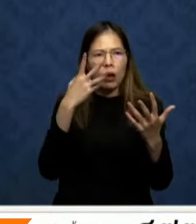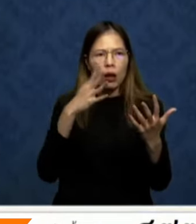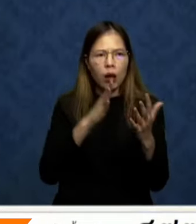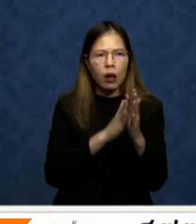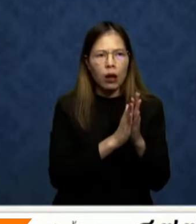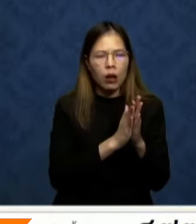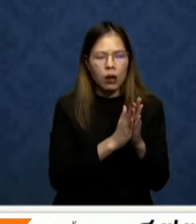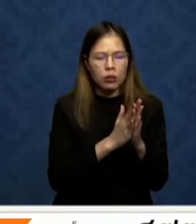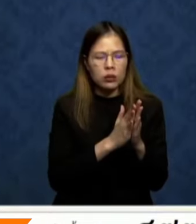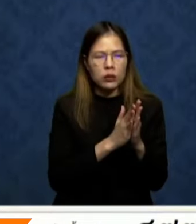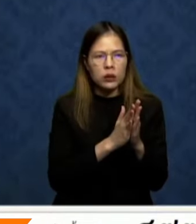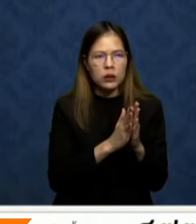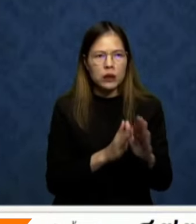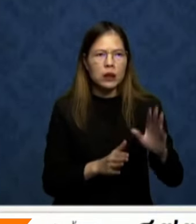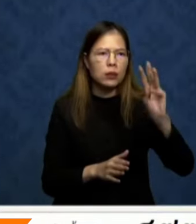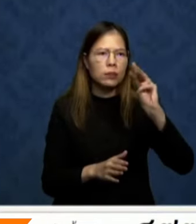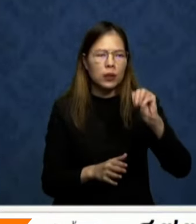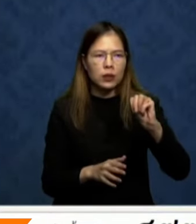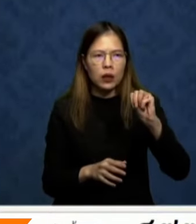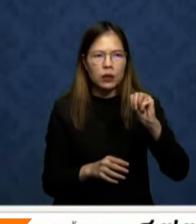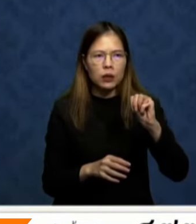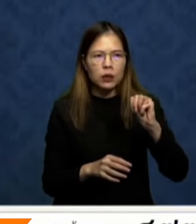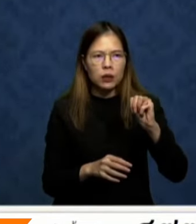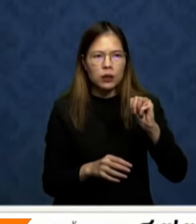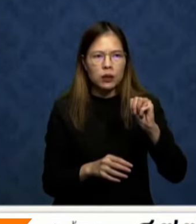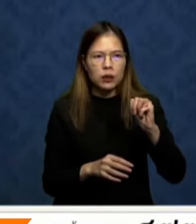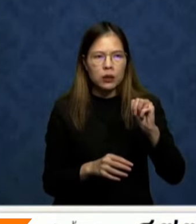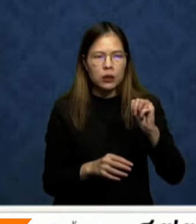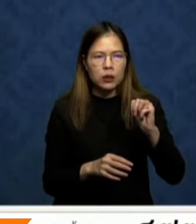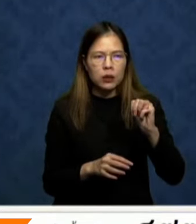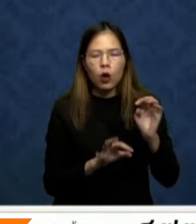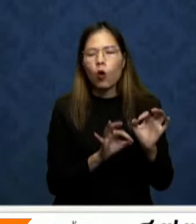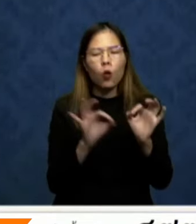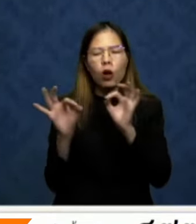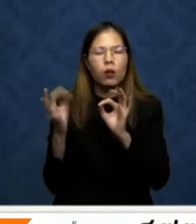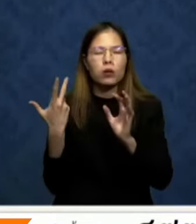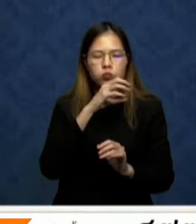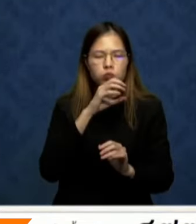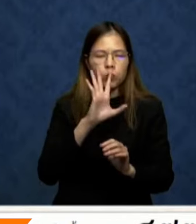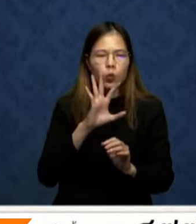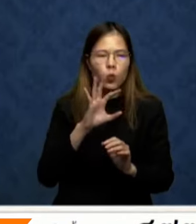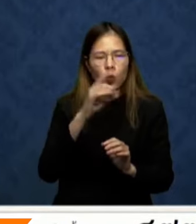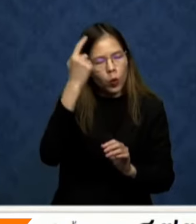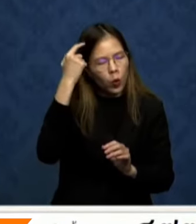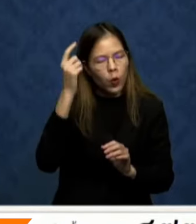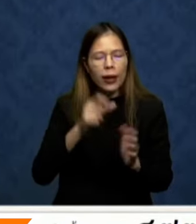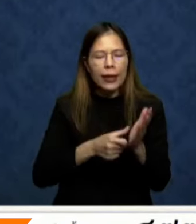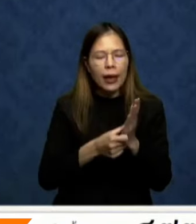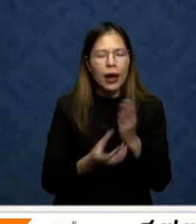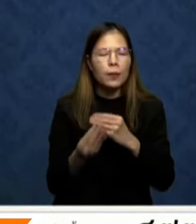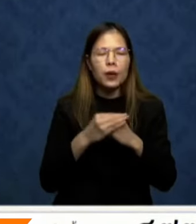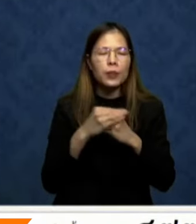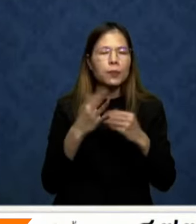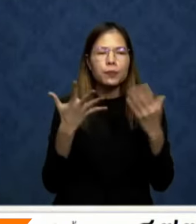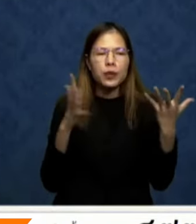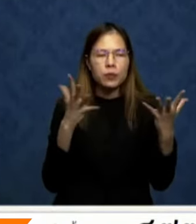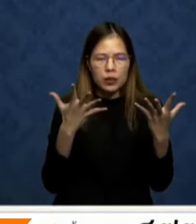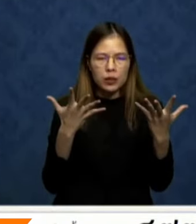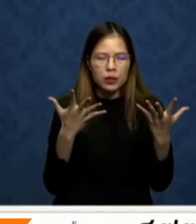ามันเป็นมาตราที่ไม่ได้มีการสงวนความเห็นแล้วก็ไม่ได้มีการแก้ไขเพิ่มเติมแต่ผมอย